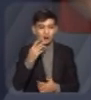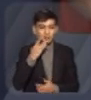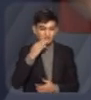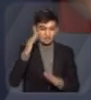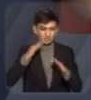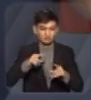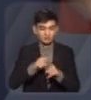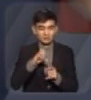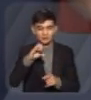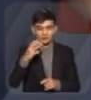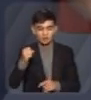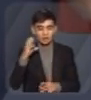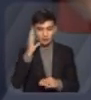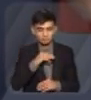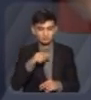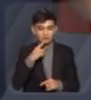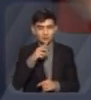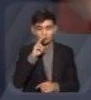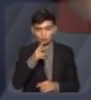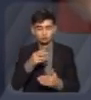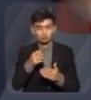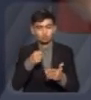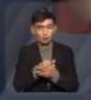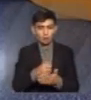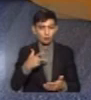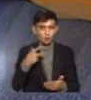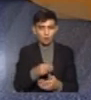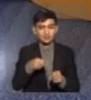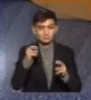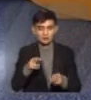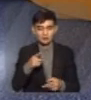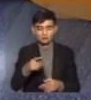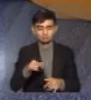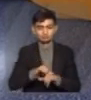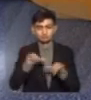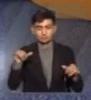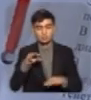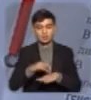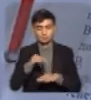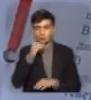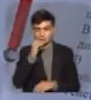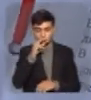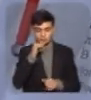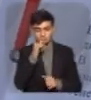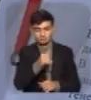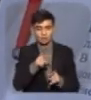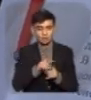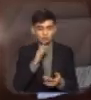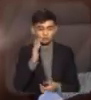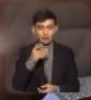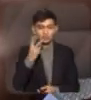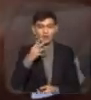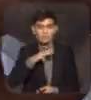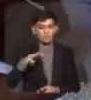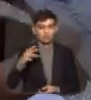успеть поставить специальный укол до 2 лет, то можно остановить развитие болезни. Препарат дорогой. Он стоит 2